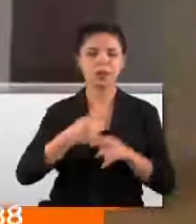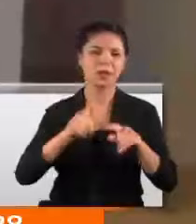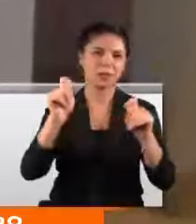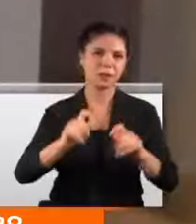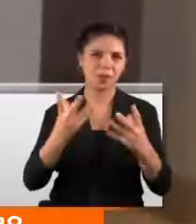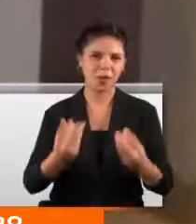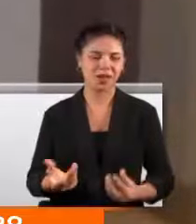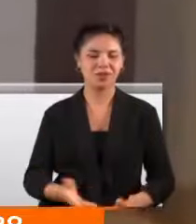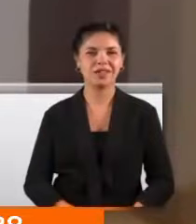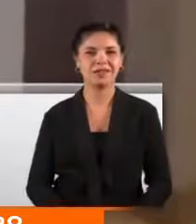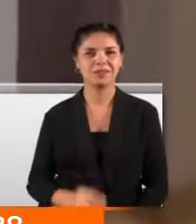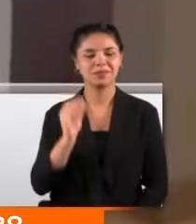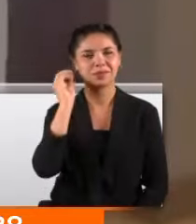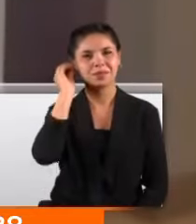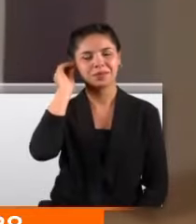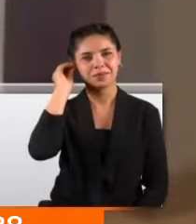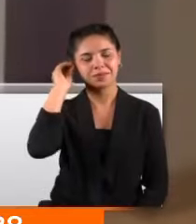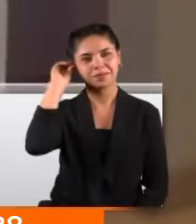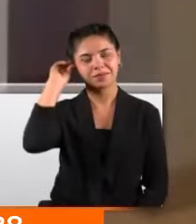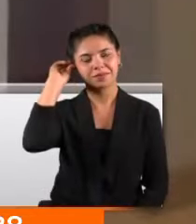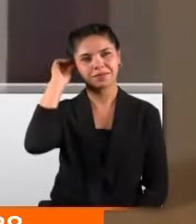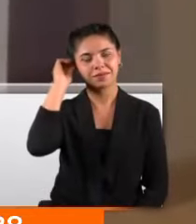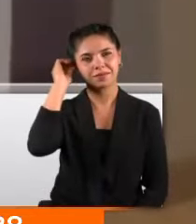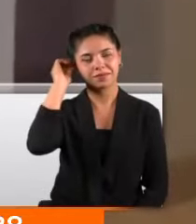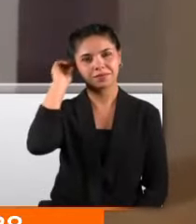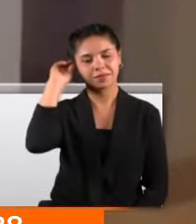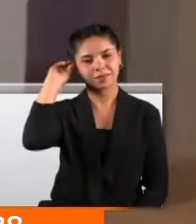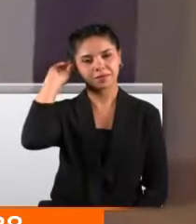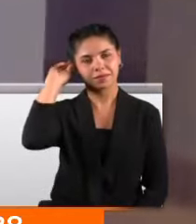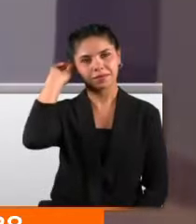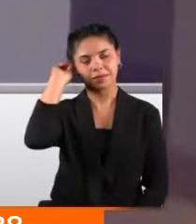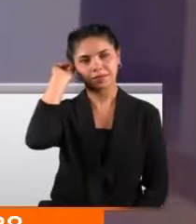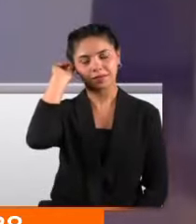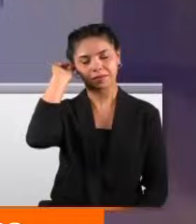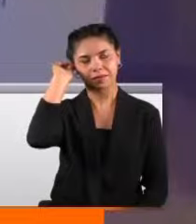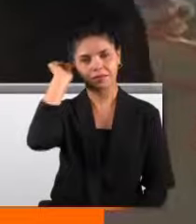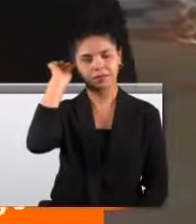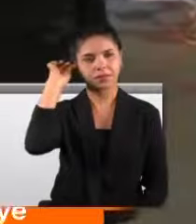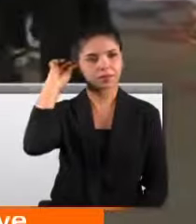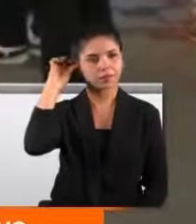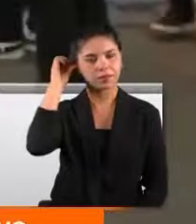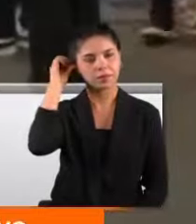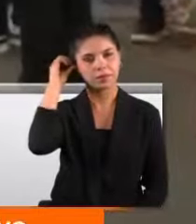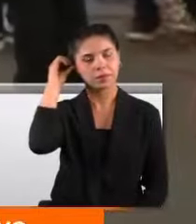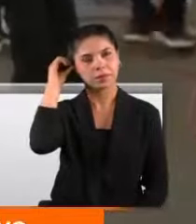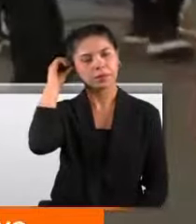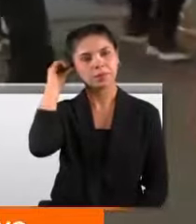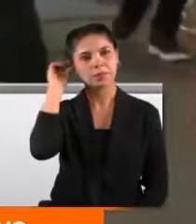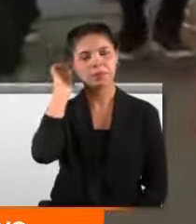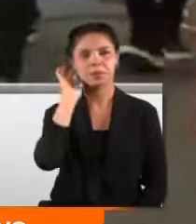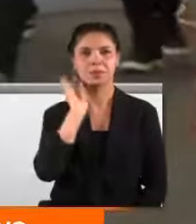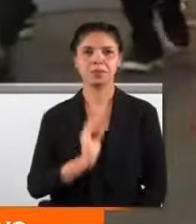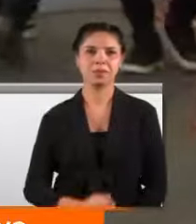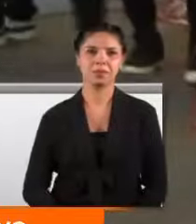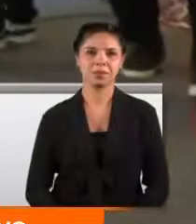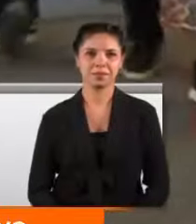yapacak. İnşallah en iyi hizmetleri yapmak dileğiyle, inşallah AK Parti'yle de en güzel hizmetleri Birecik halkına yapacağız. Ben bu katılımların devam edeceğini düşünüyorum.